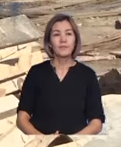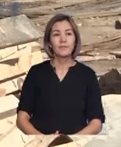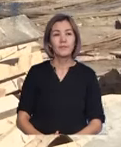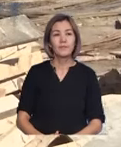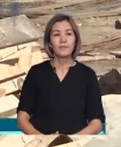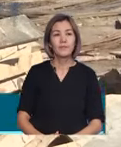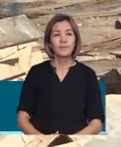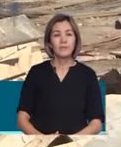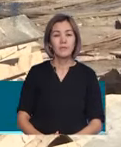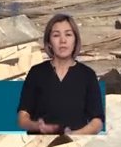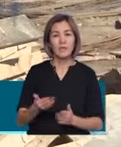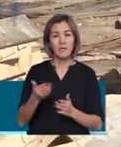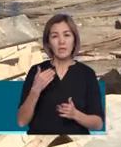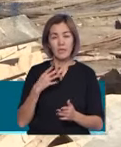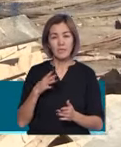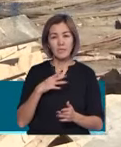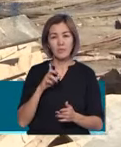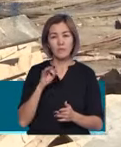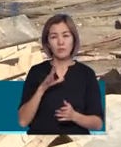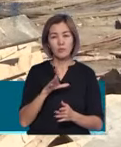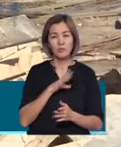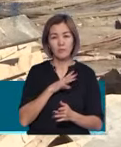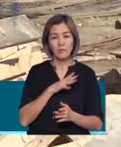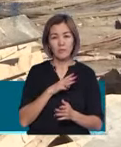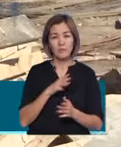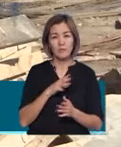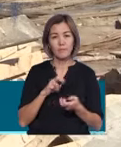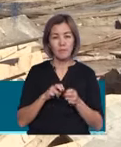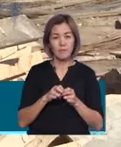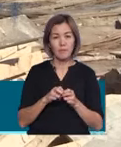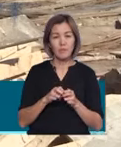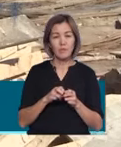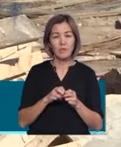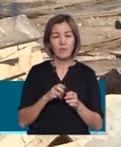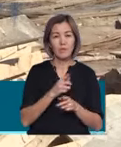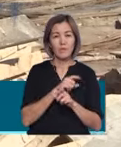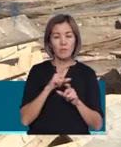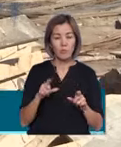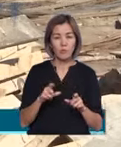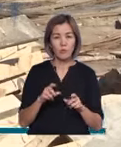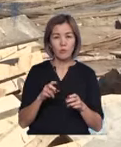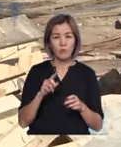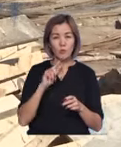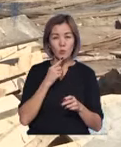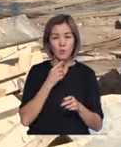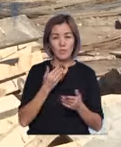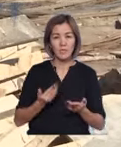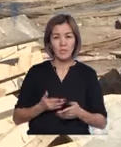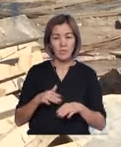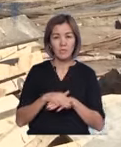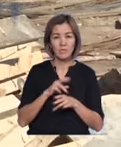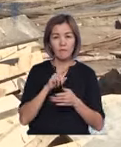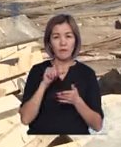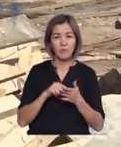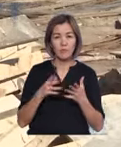персонала ранее в селе баску существовали значительные проблемы с доступом к амбулатории что создавало трудности для жителей особенно